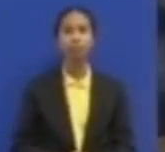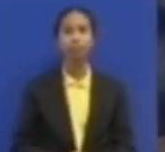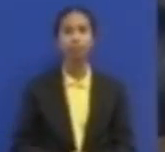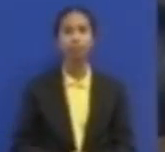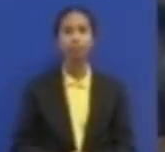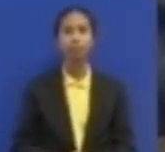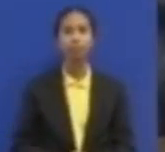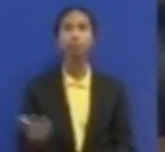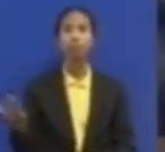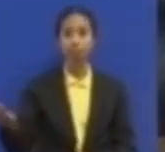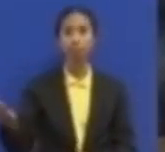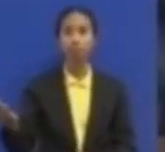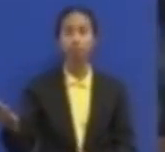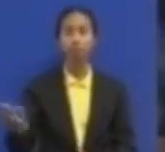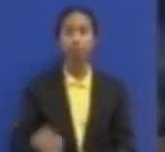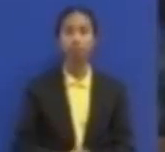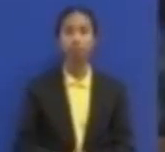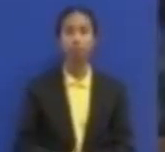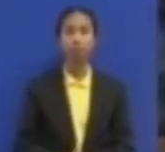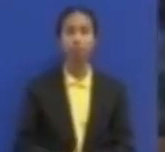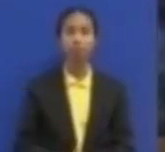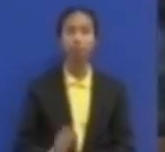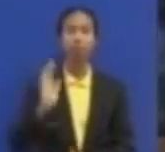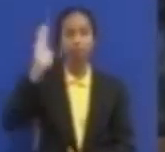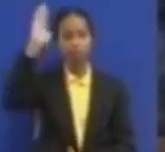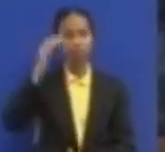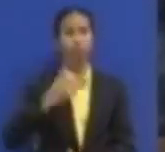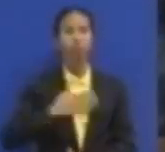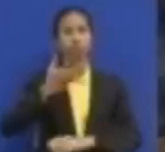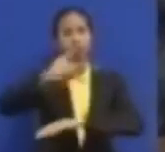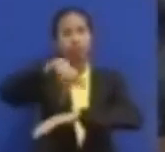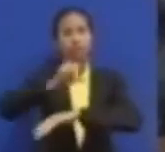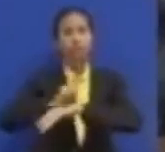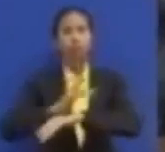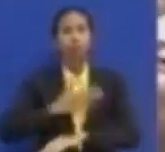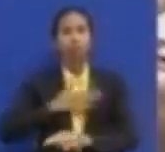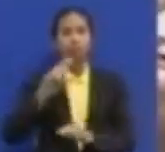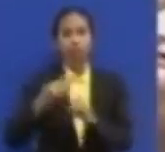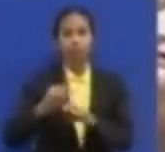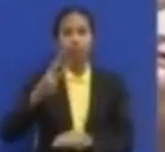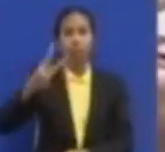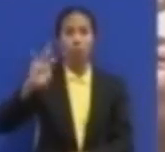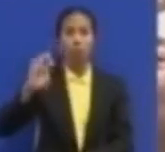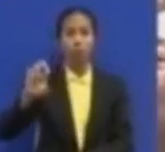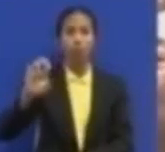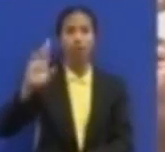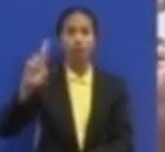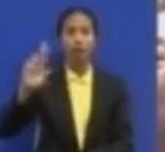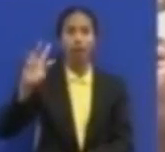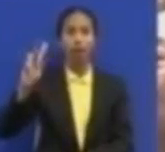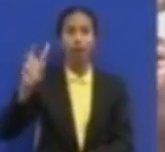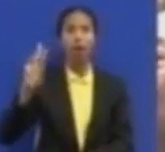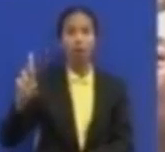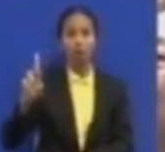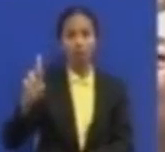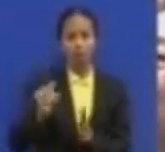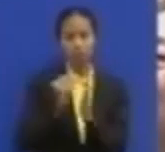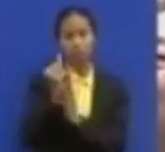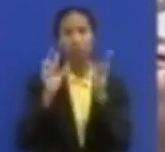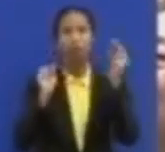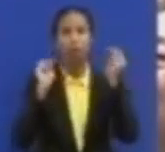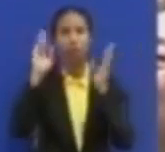เชิญผู้ ท่านประธานที่เคารพครับผมวีรกรคำประกอบนครสวรรค์ครับ ขอเรียนท่านประธานว่าเ